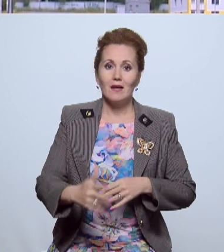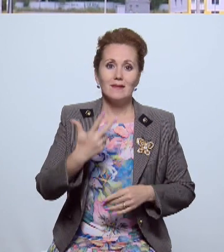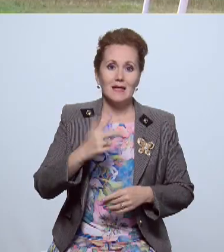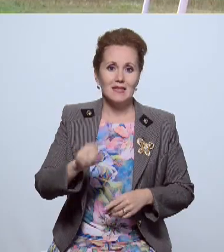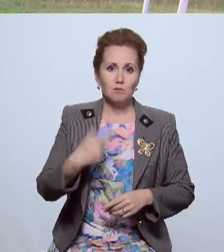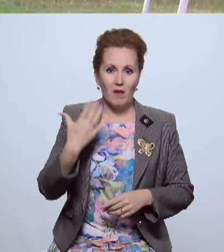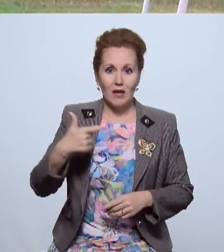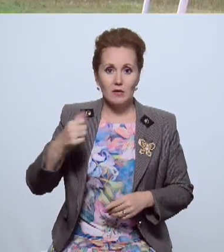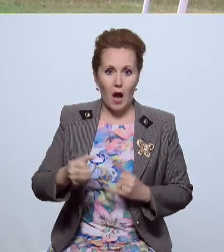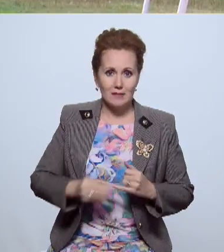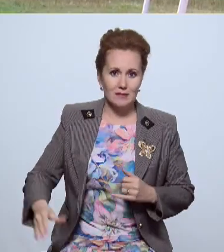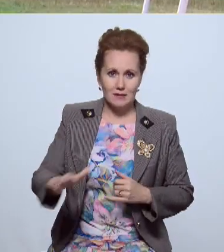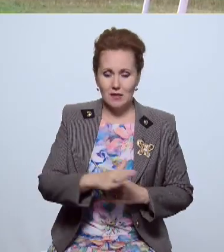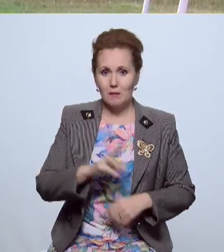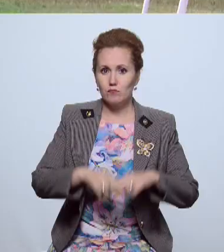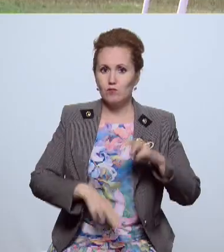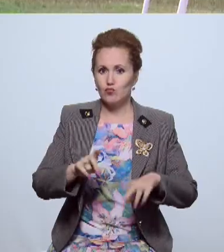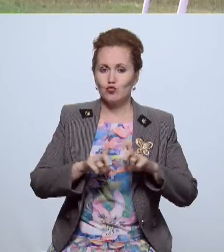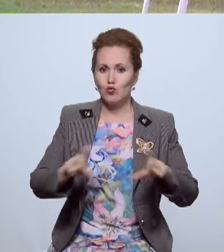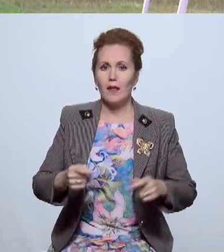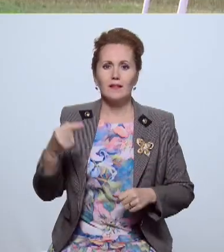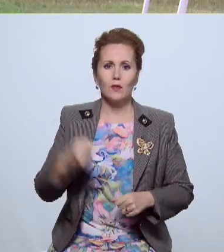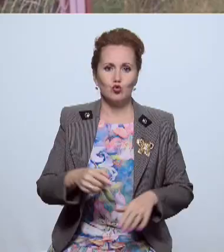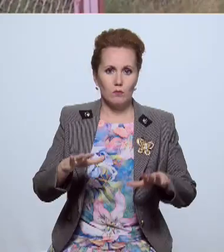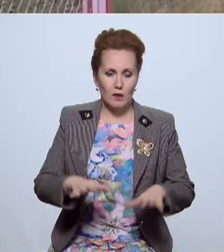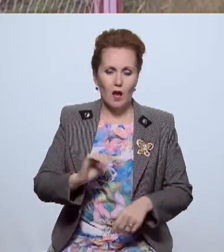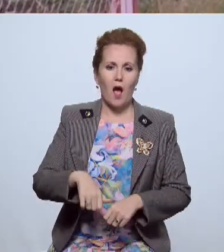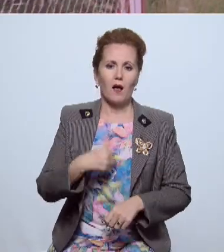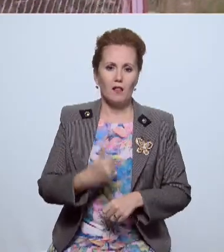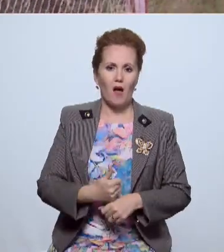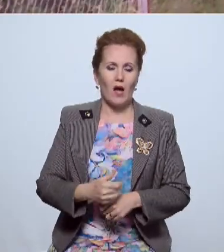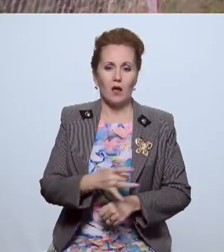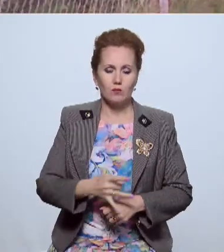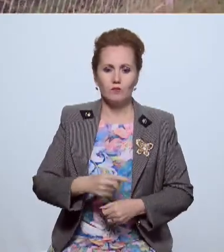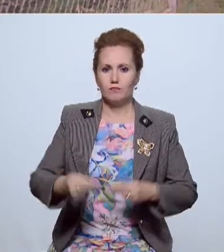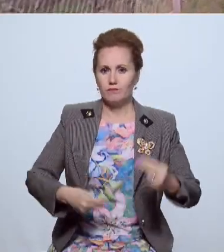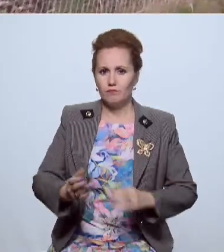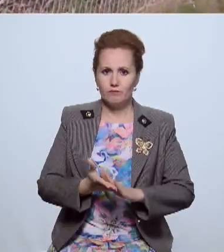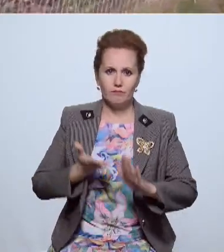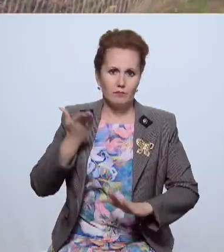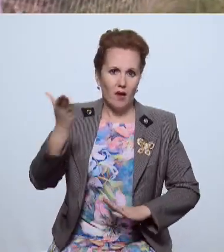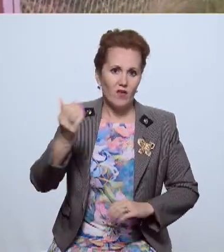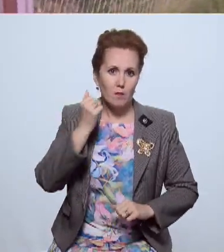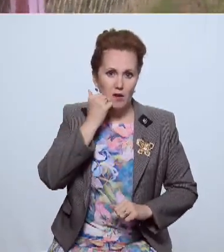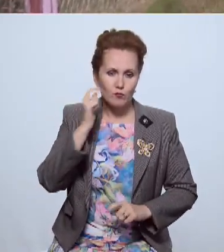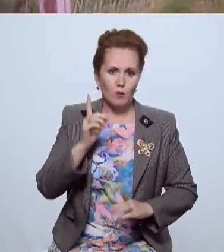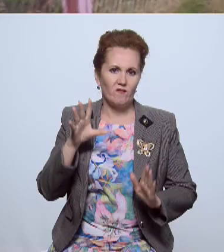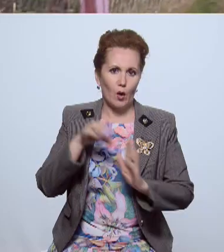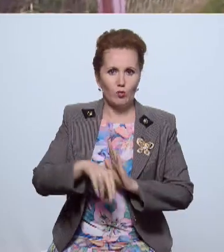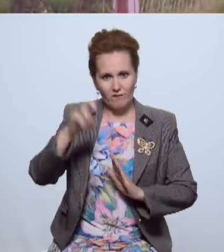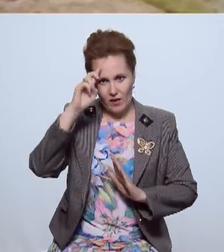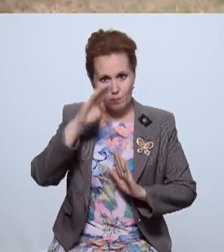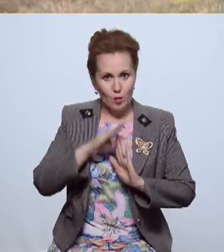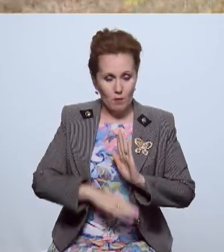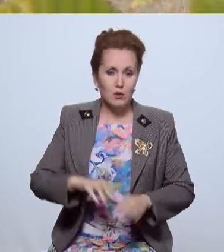под строительство школы на 1000 мест. Поручение главы республики готовить документы на новый объект в Москву, чтобы включить его в федеральную программу.